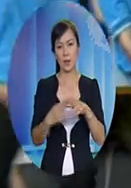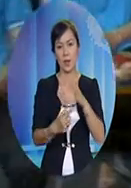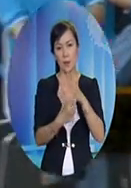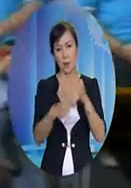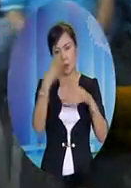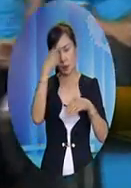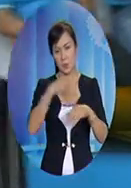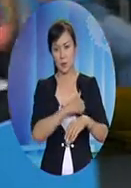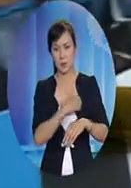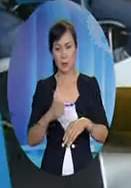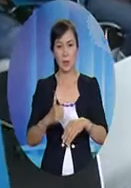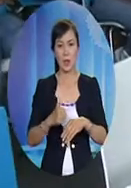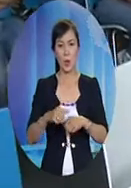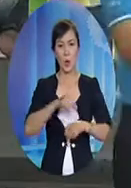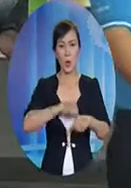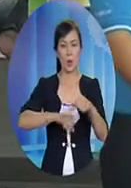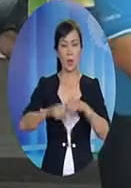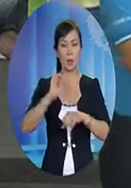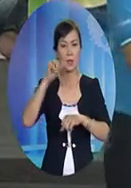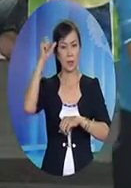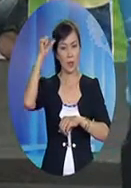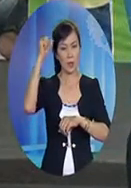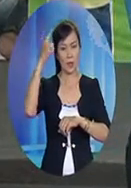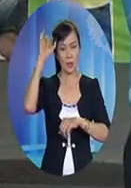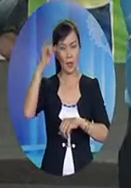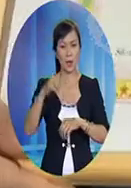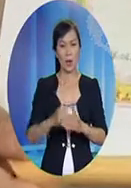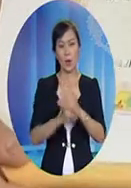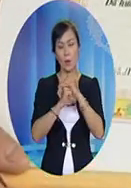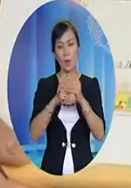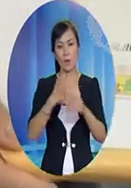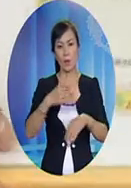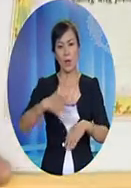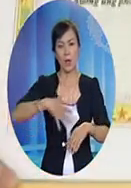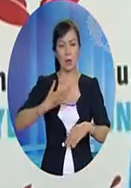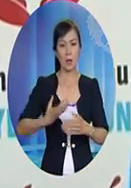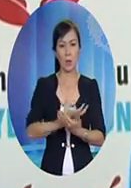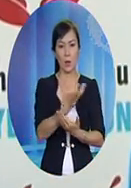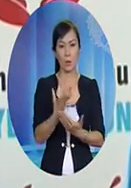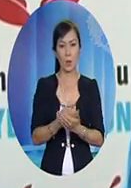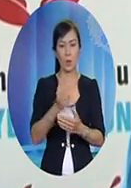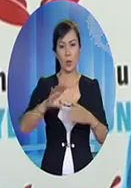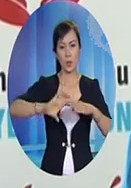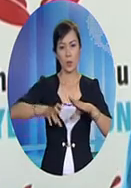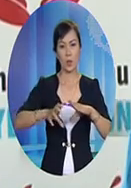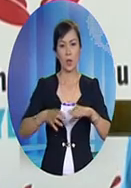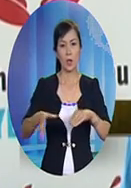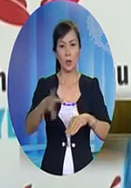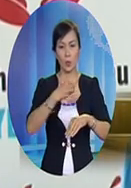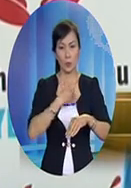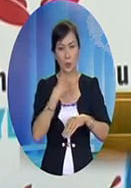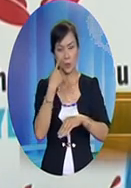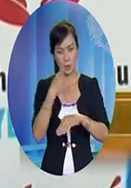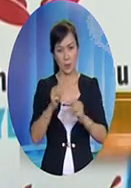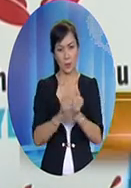người. Đây là một trong các hoạt động xã hội ý nghĩa nằm trong dự án phụng sự vì lợi ích cộng đồng của doanh nghiệp. Chúng tôi xác định là tất